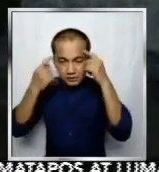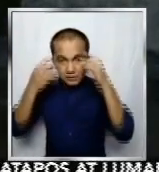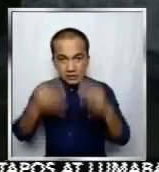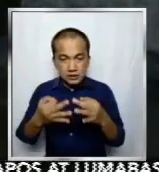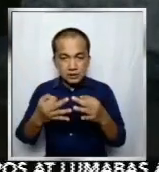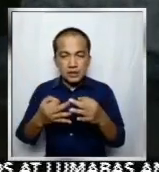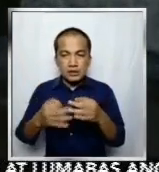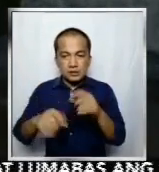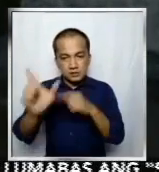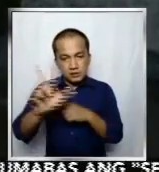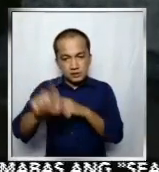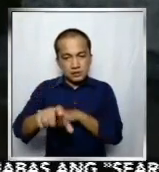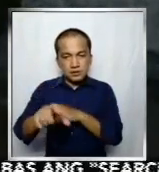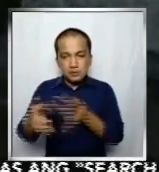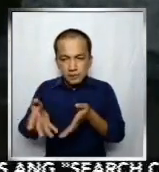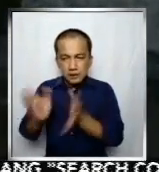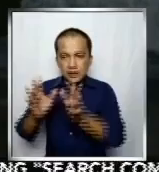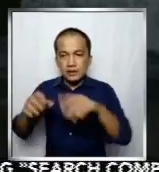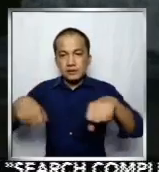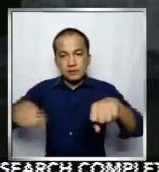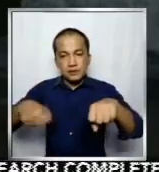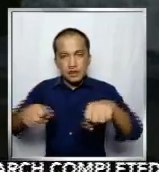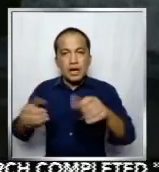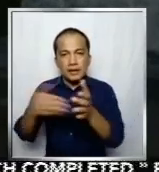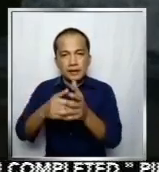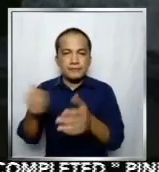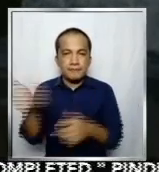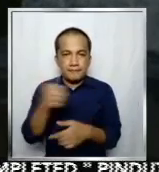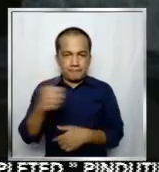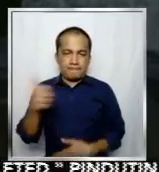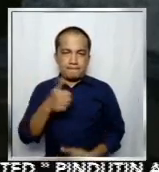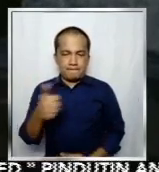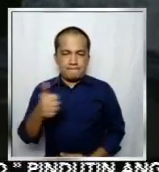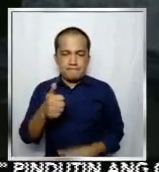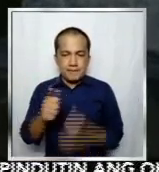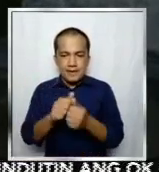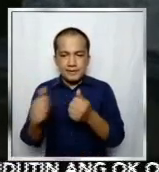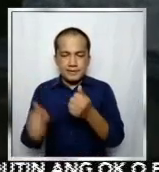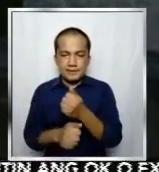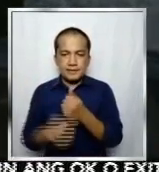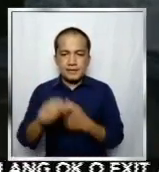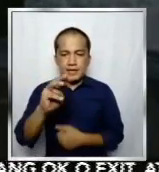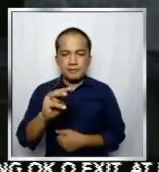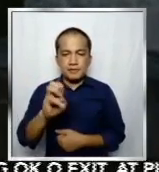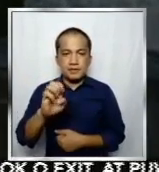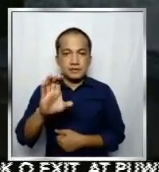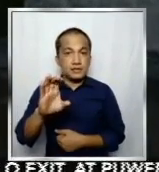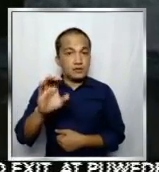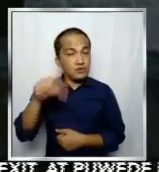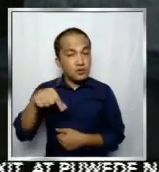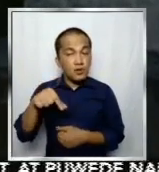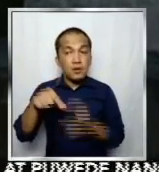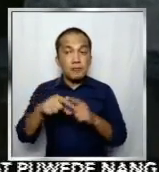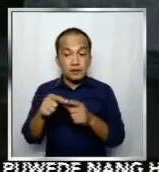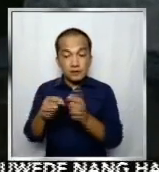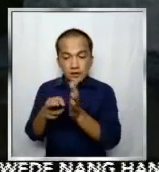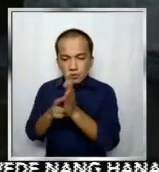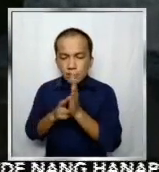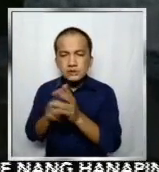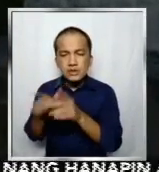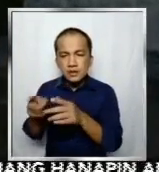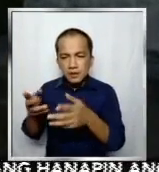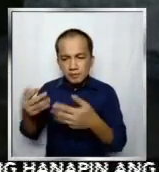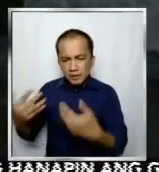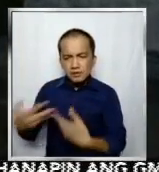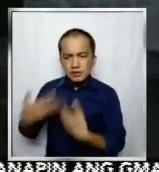mga tricycle na muling makapasada sa ilalim nga ng Modified Enhanced Community Quarantine. Pero ang hiling nila ay sana mapabigyan na sila ng Department